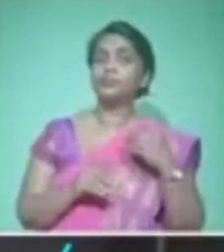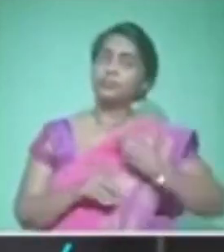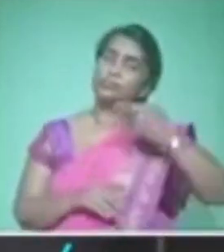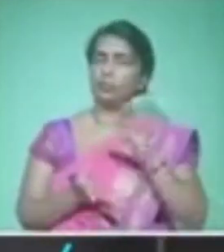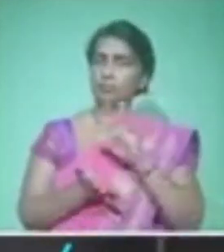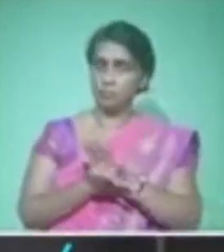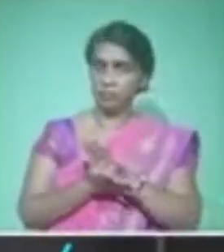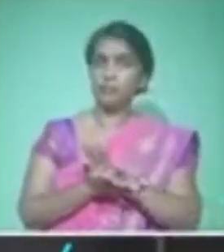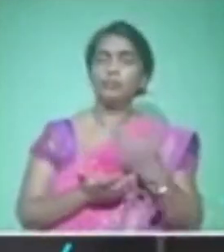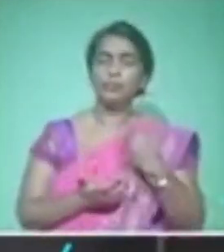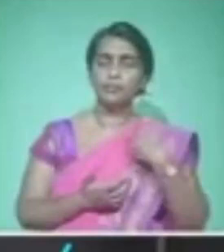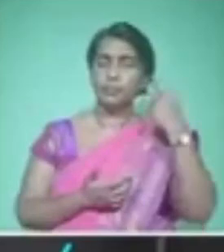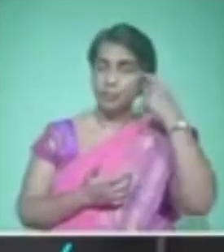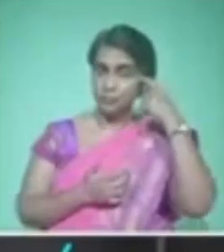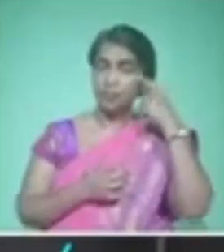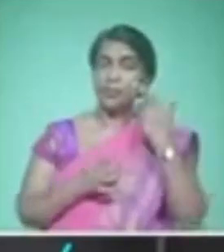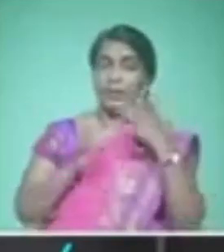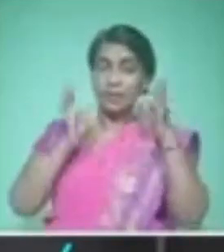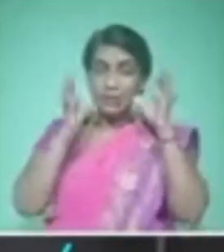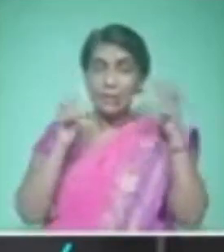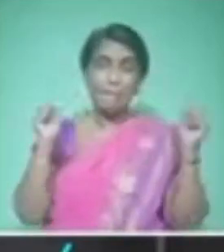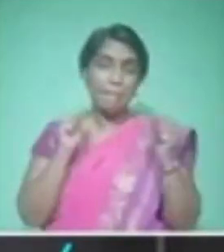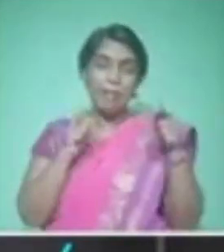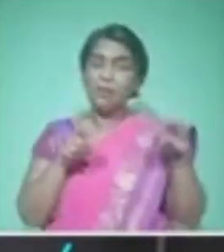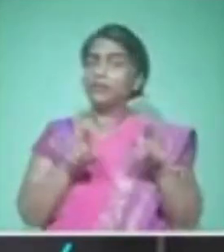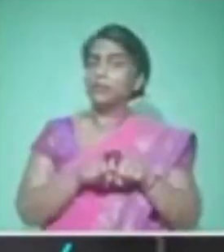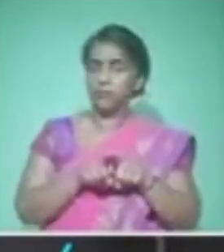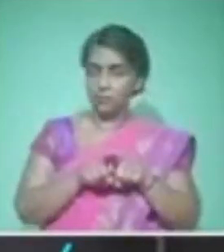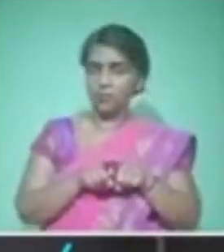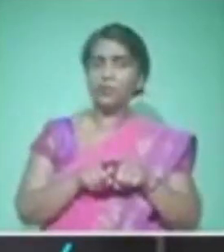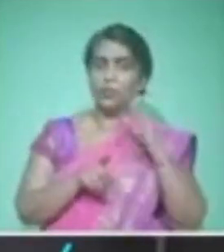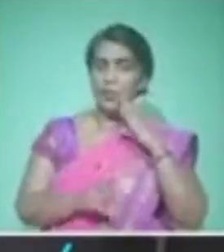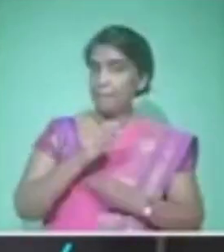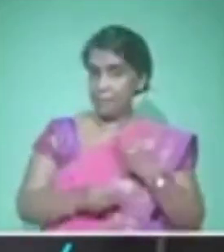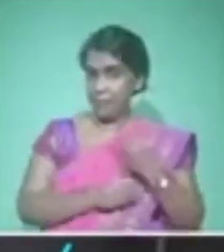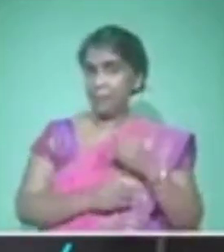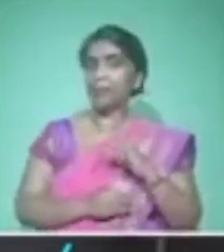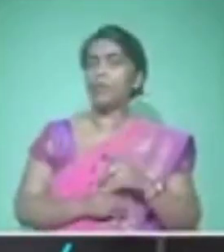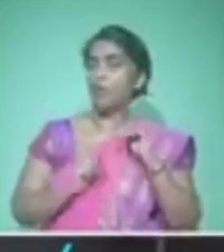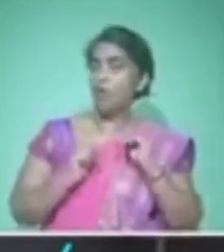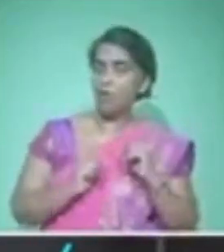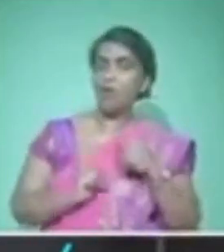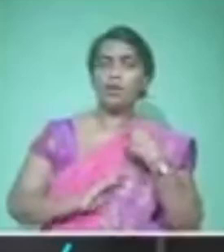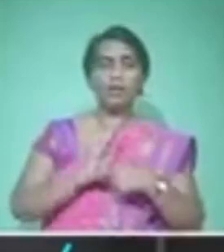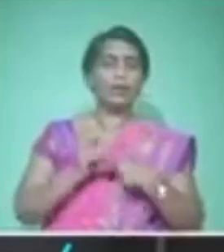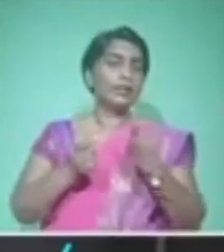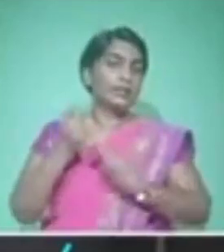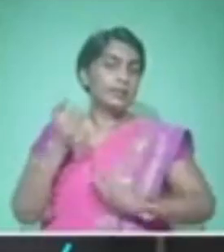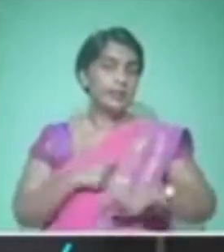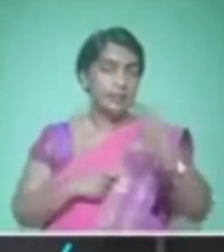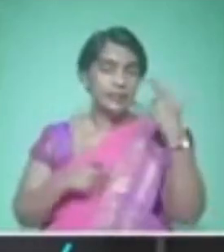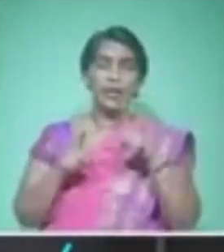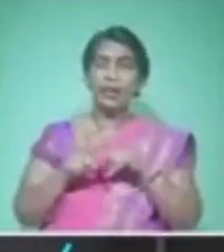වෙන්න ඕනේ. මම හිතන්නේ මේ බිල් එක්මවාගෙන ඉන්නවා විදේශ ආයෝජනයක් නම් කොහොම හරි මේ රට විකුණනවා කියලා මේ